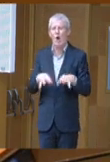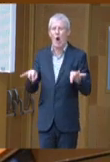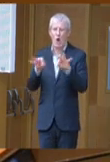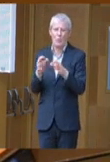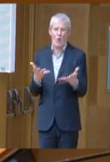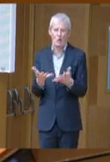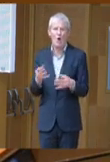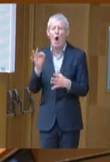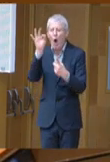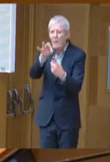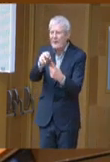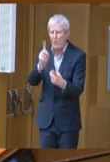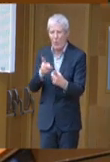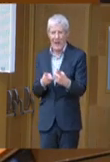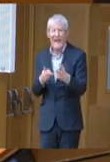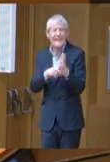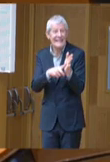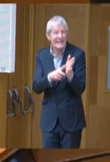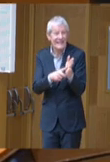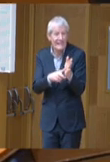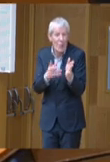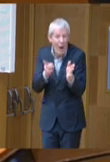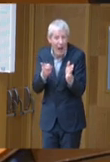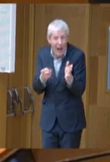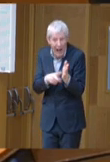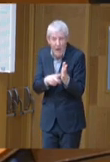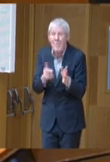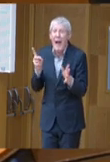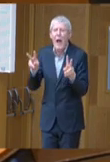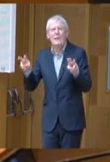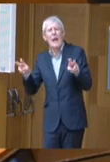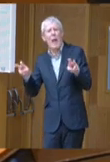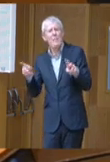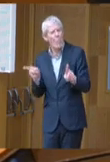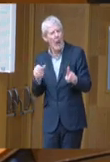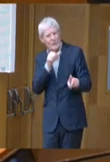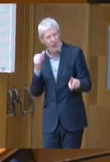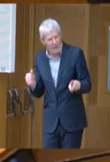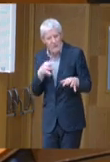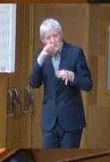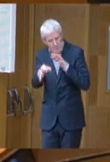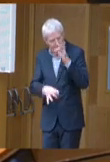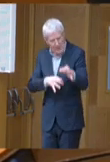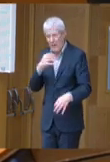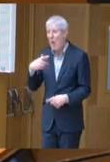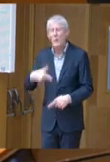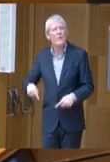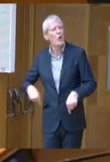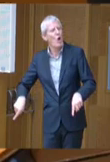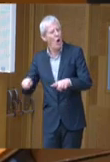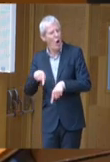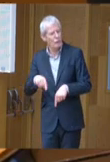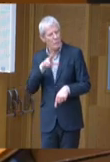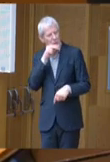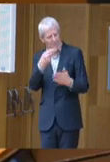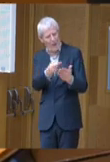e quali sono i diritti, ma soprattutto quali sono i temi delle persone con disabilità. Perché se oggi noi parliamo di progetto